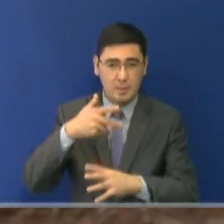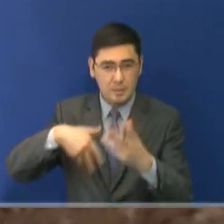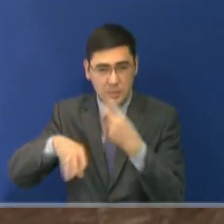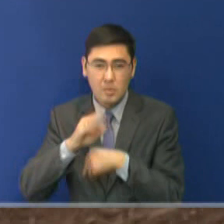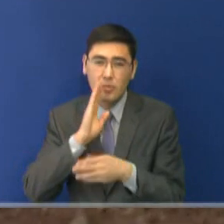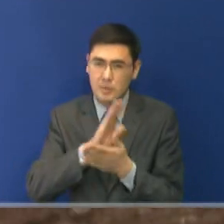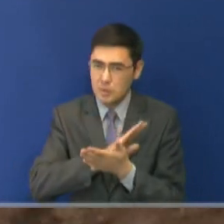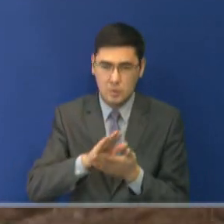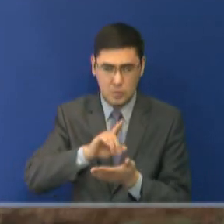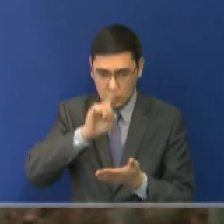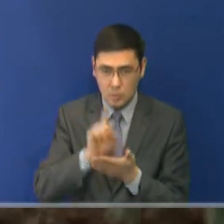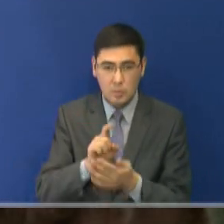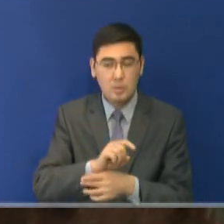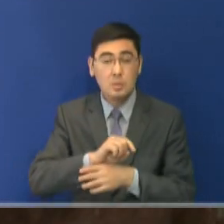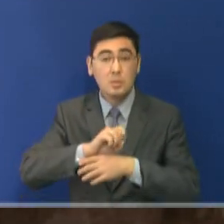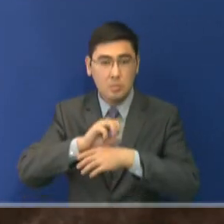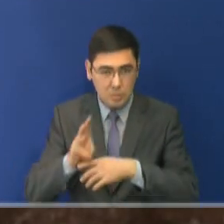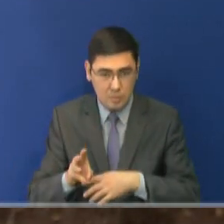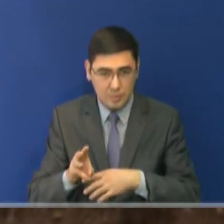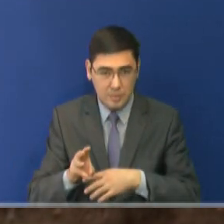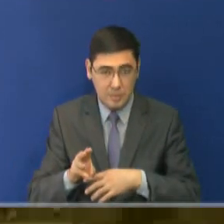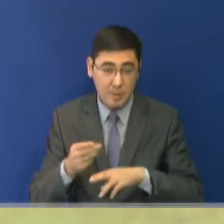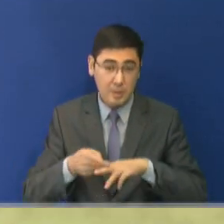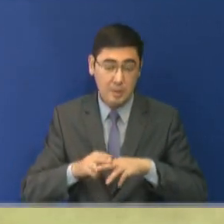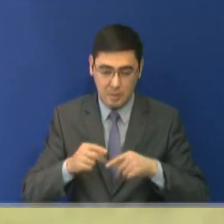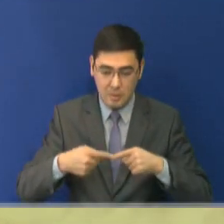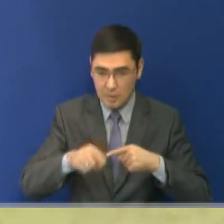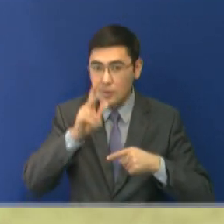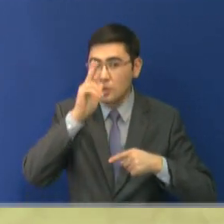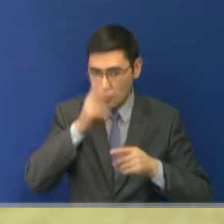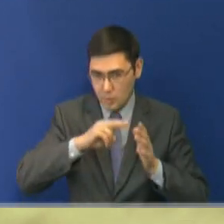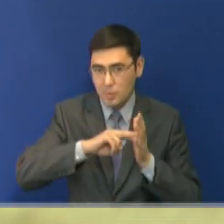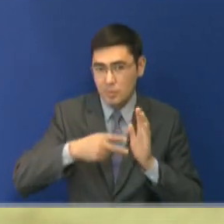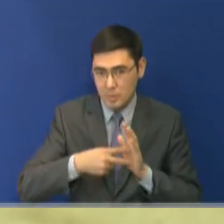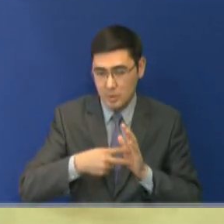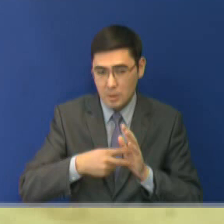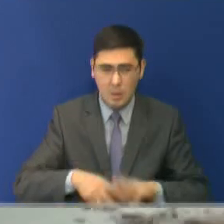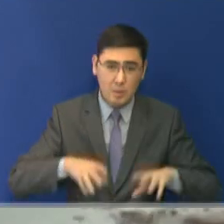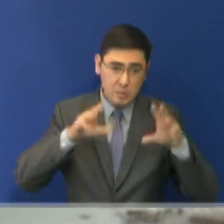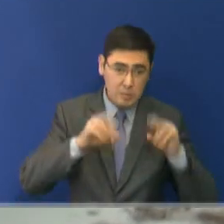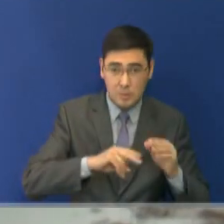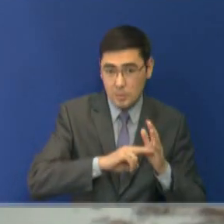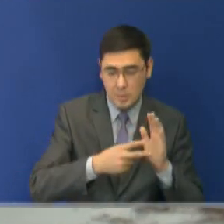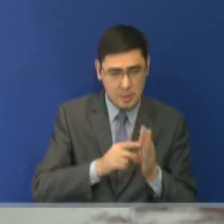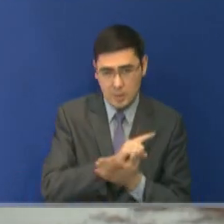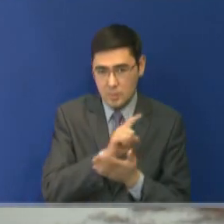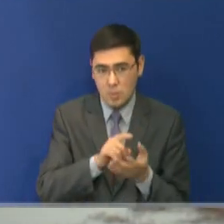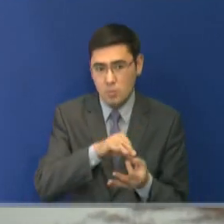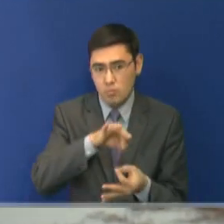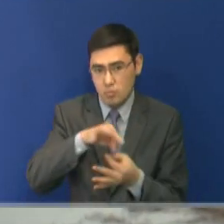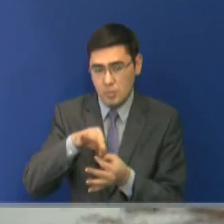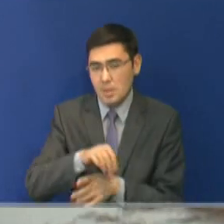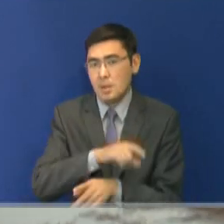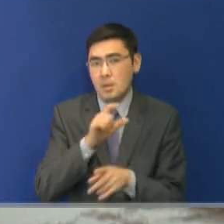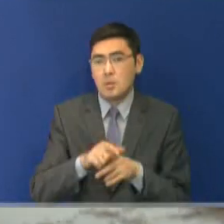обеспечены чистой питьевой водой. Это одна из основных задач на ближайшие 3 года. Поэтому все запланированные проекты должны быть реализованы в срок, сказал